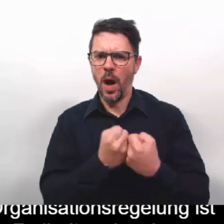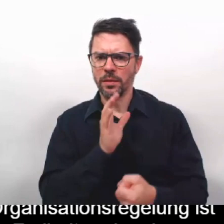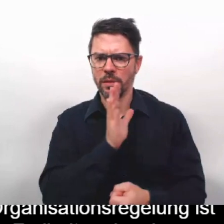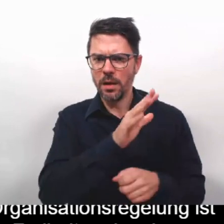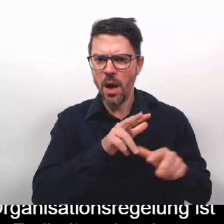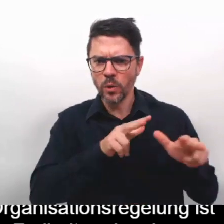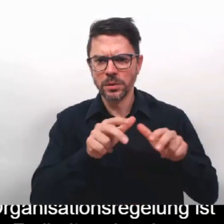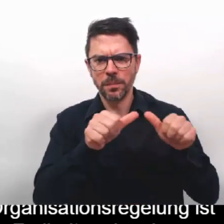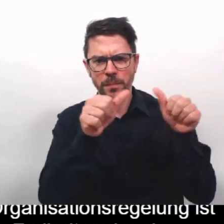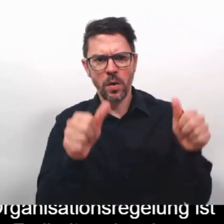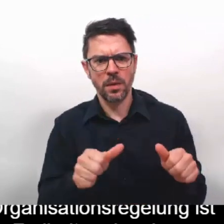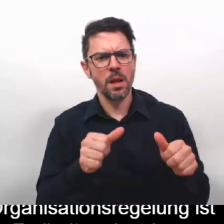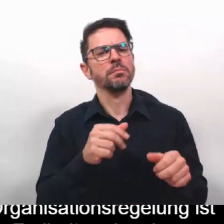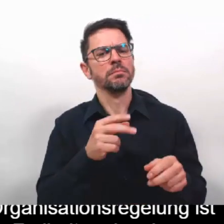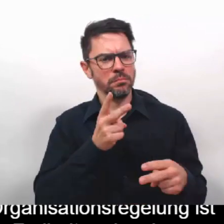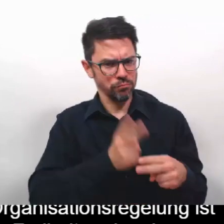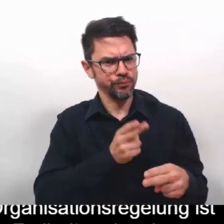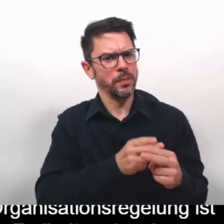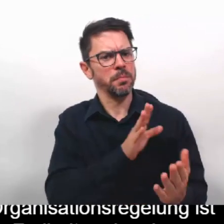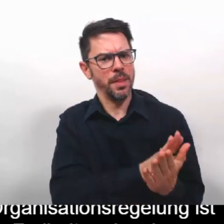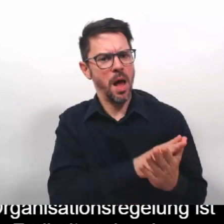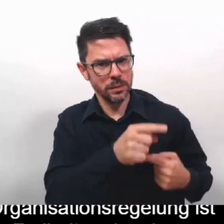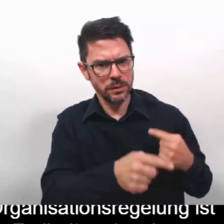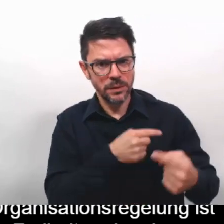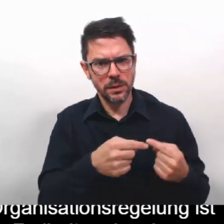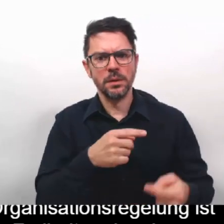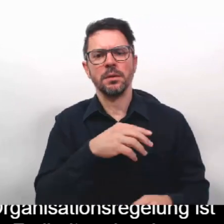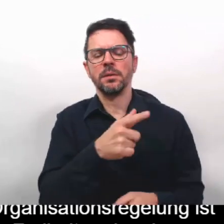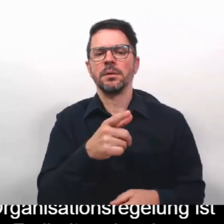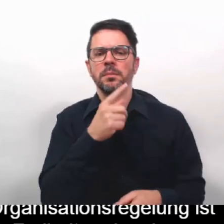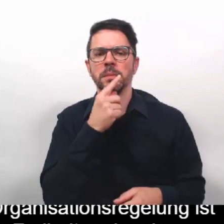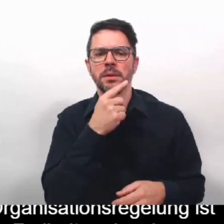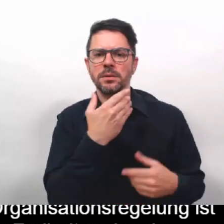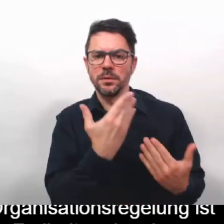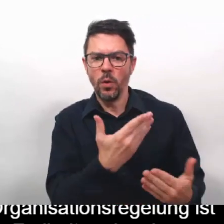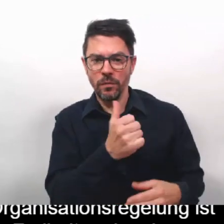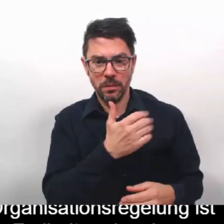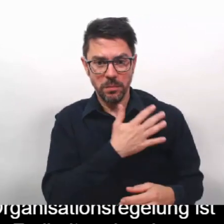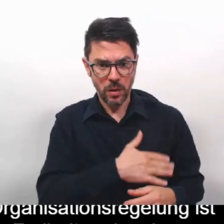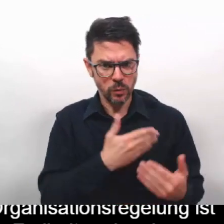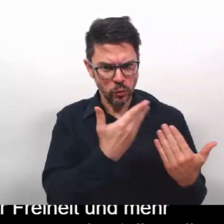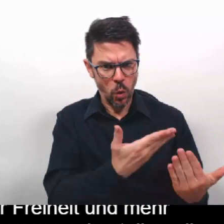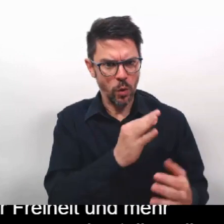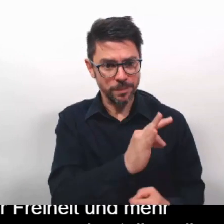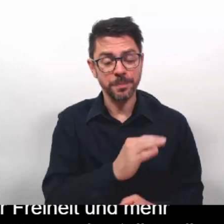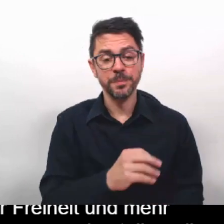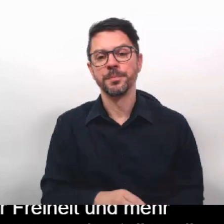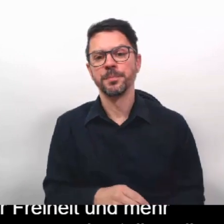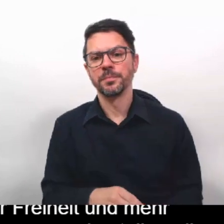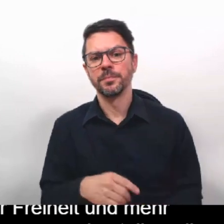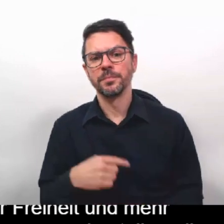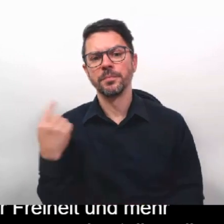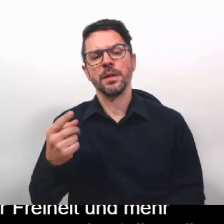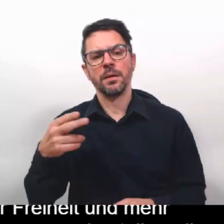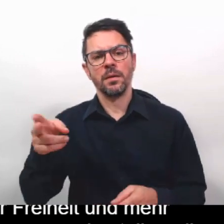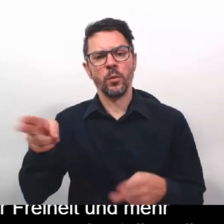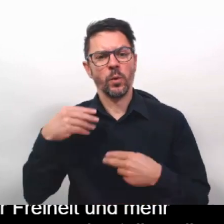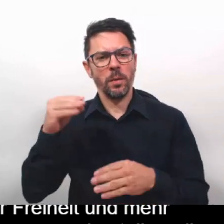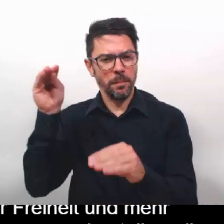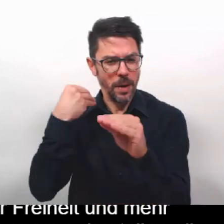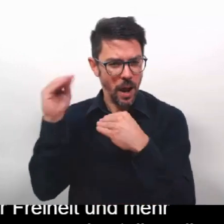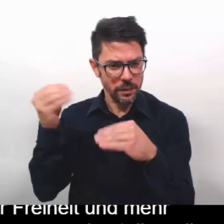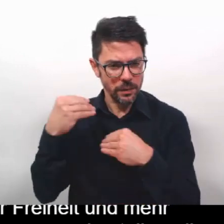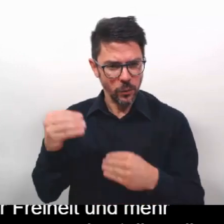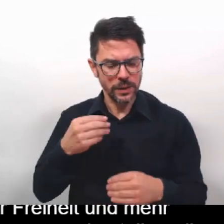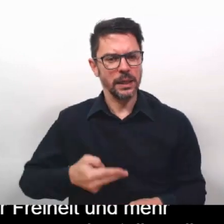Dauerstellen, die wir hier benannt haben. Deshalb werden wir auch ein Globalbudget zur Verfügung stellen, um hier weiterhelfen zu können. Und in